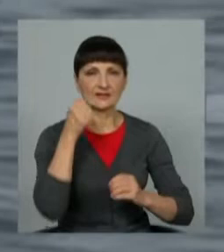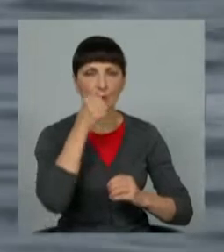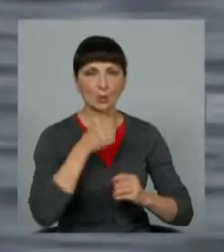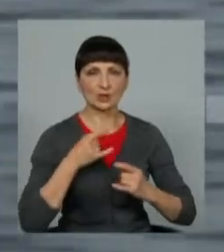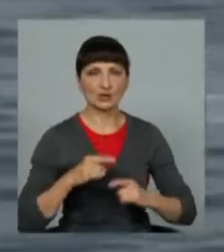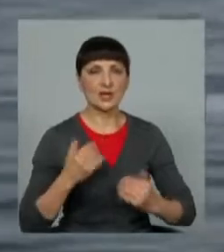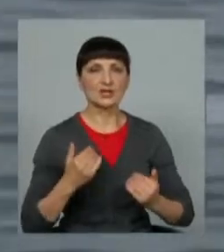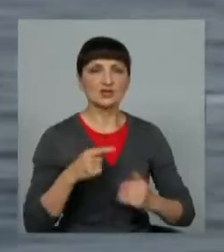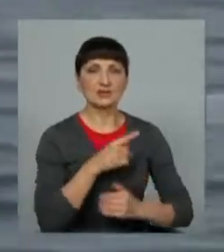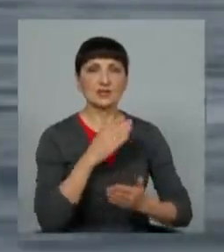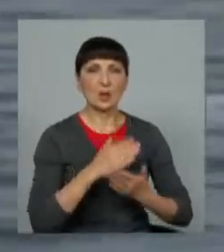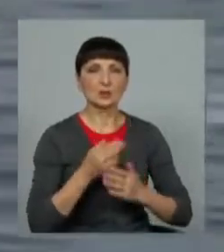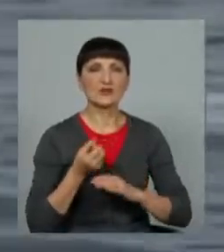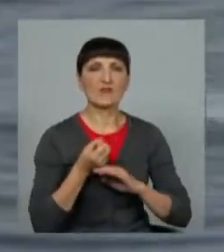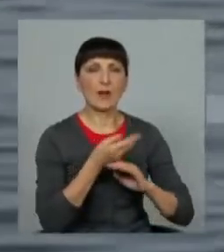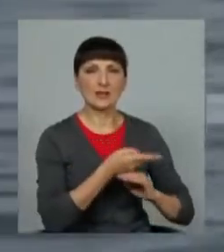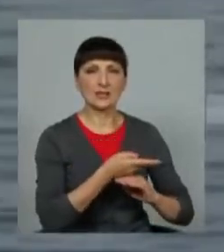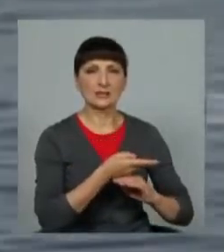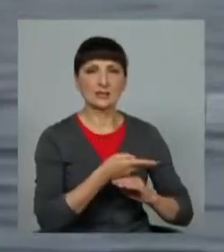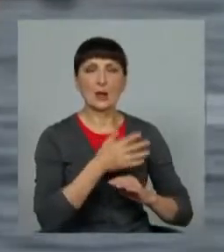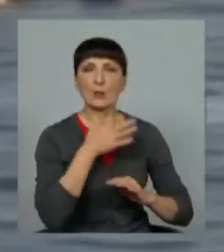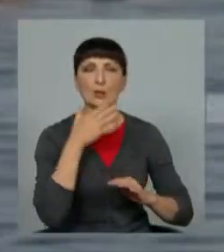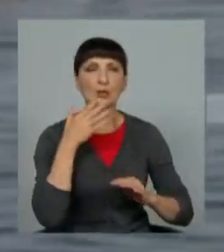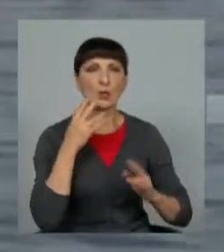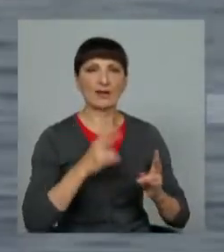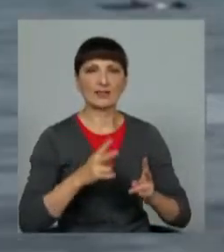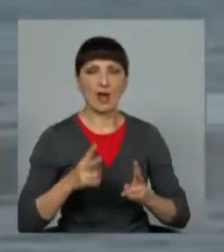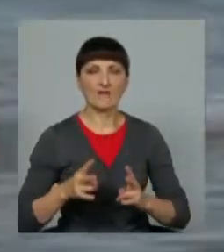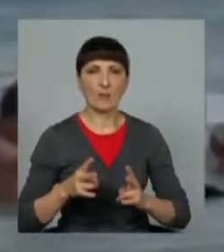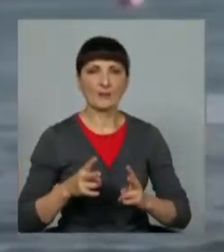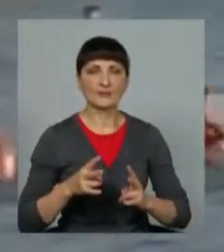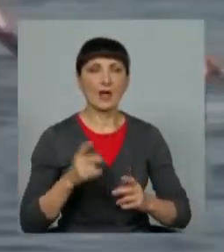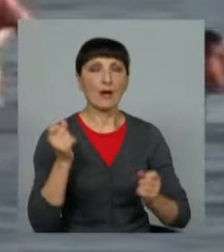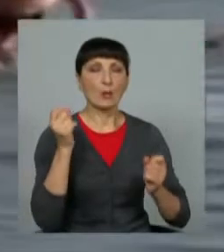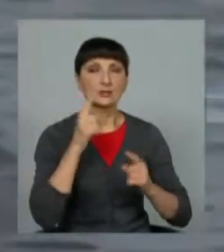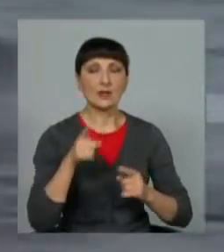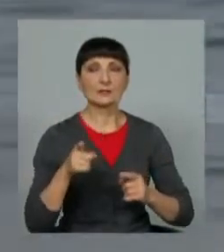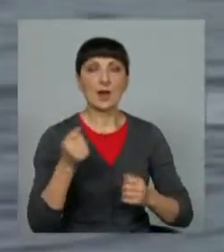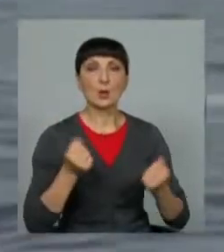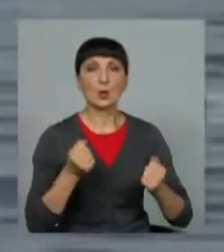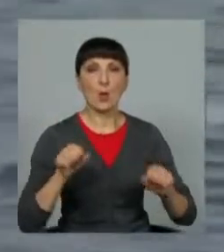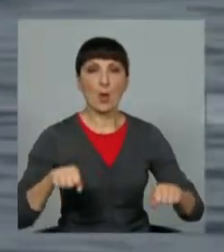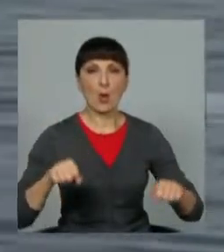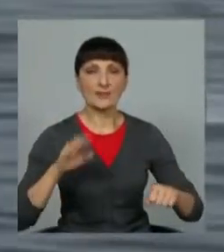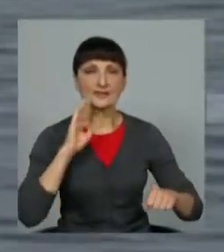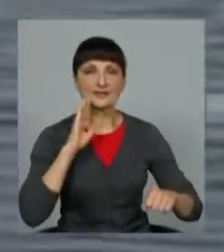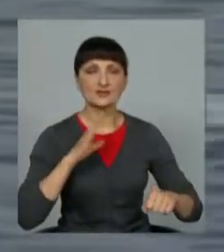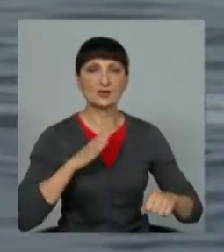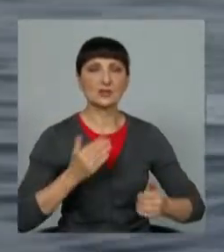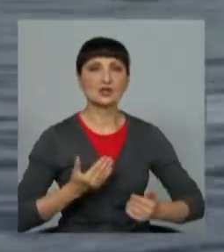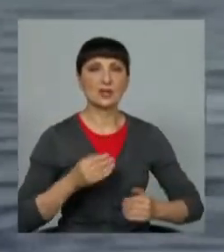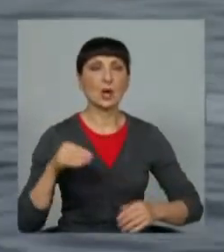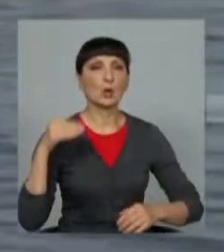рождения. Сейчас она находится в больнице с множественными травмами. Как выяснилось, за рулем гидроцикла находилась